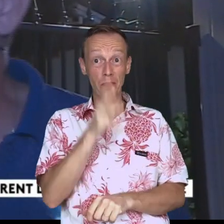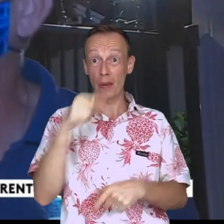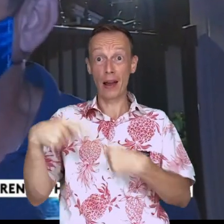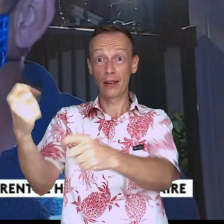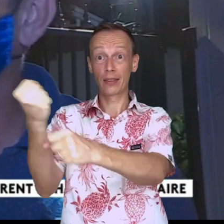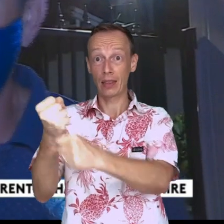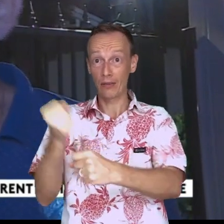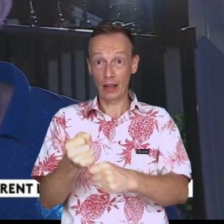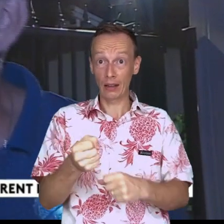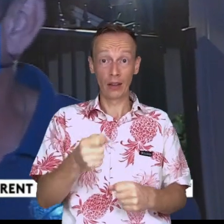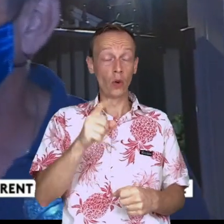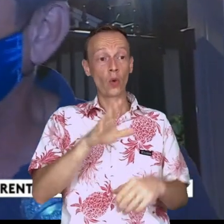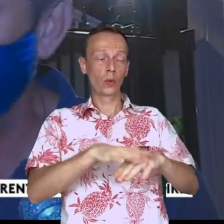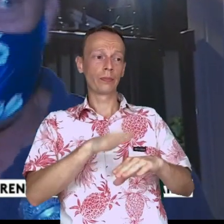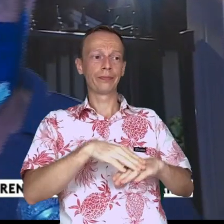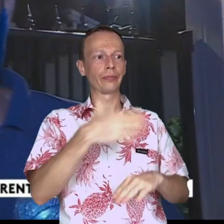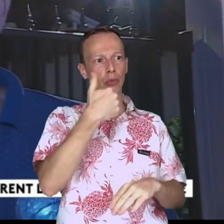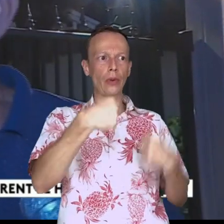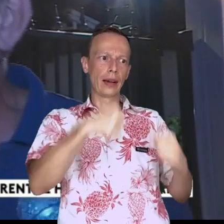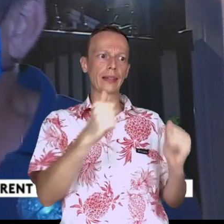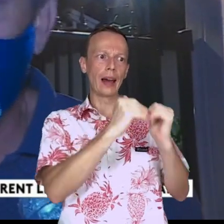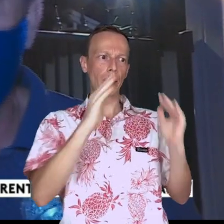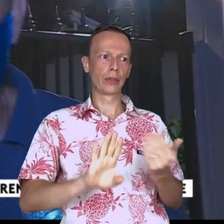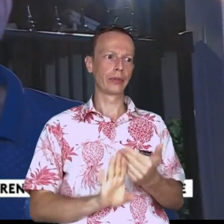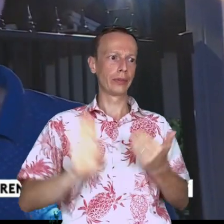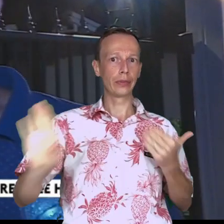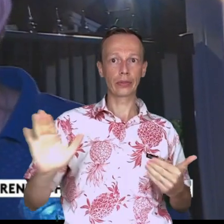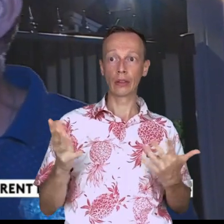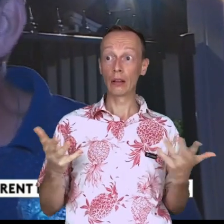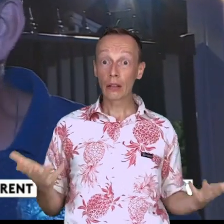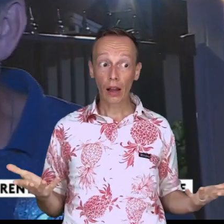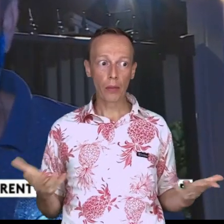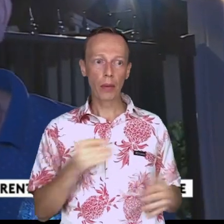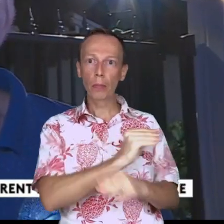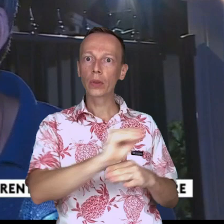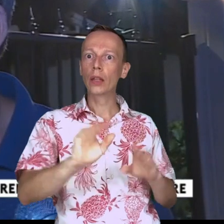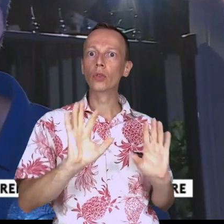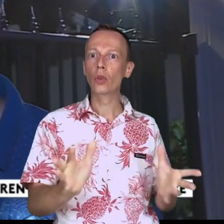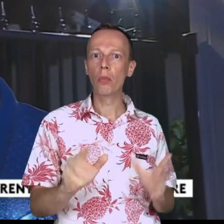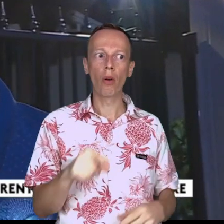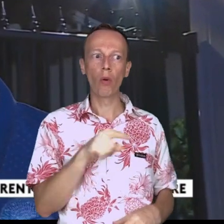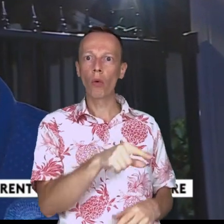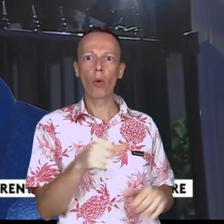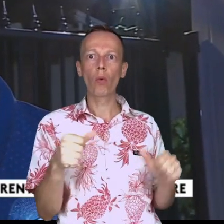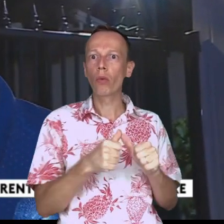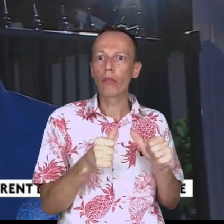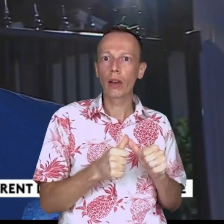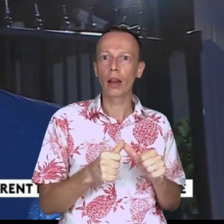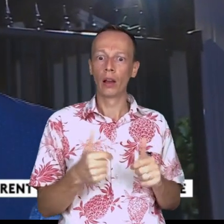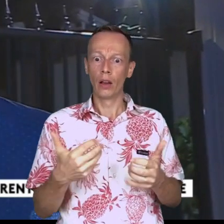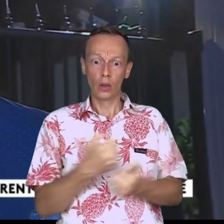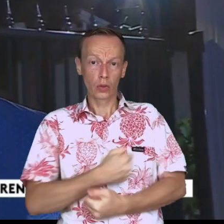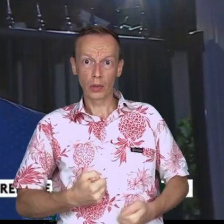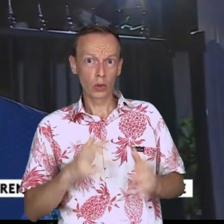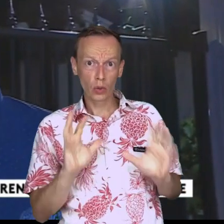faut commencer à penser comment ces gens-là, on les rémunère. Si quelqu'un est arrêté 14 jours, il a un demi-mois de salaire en moins. Donc c'est